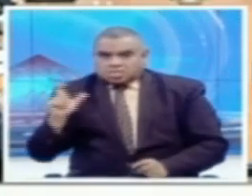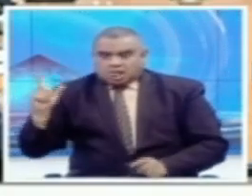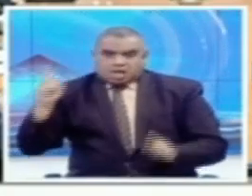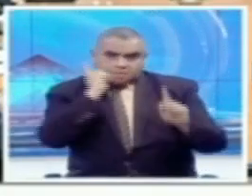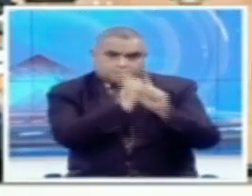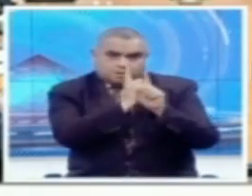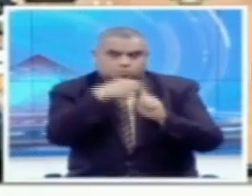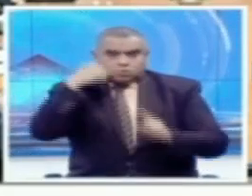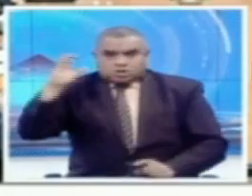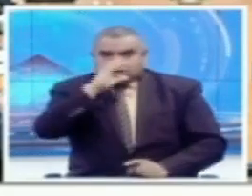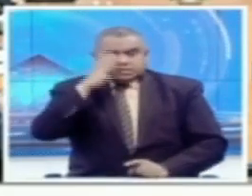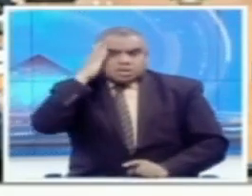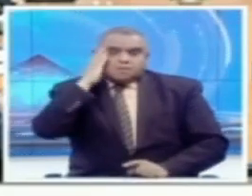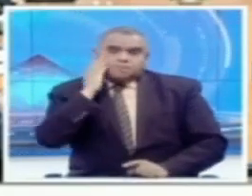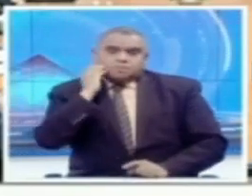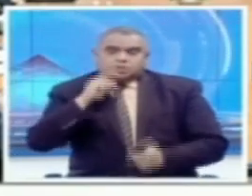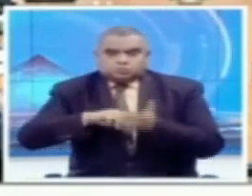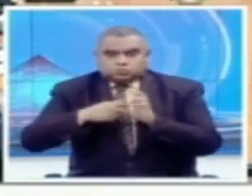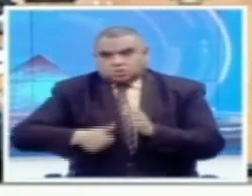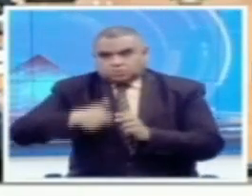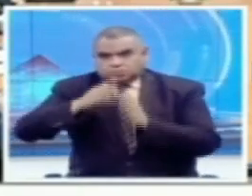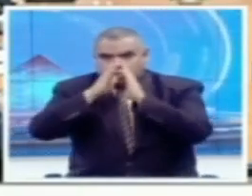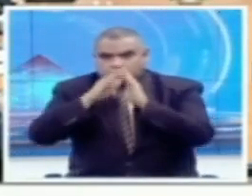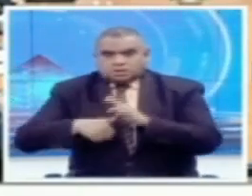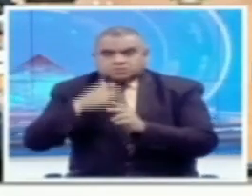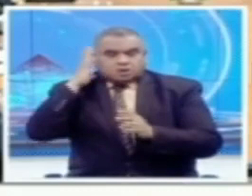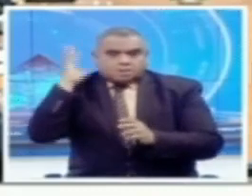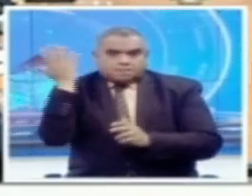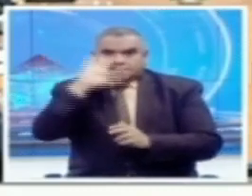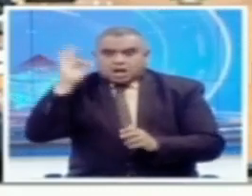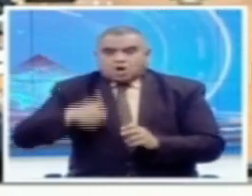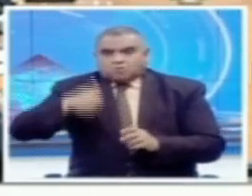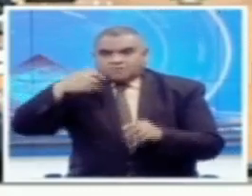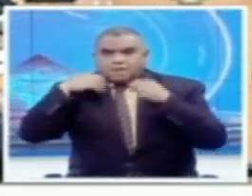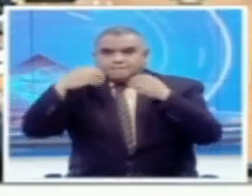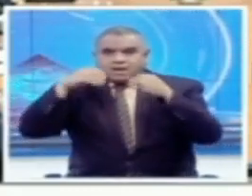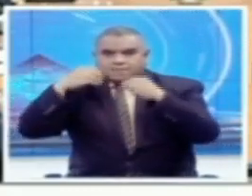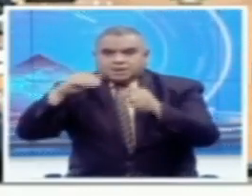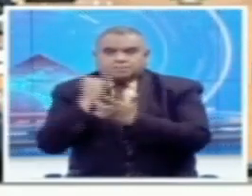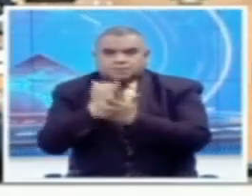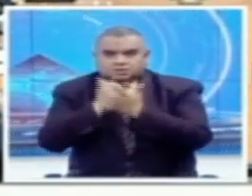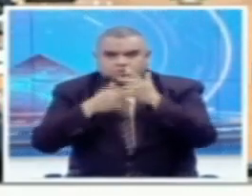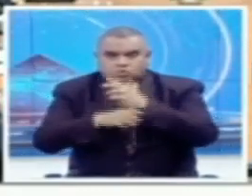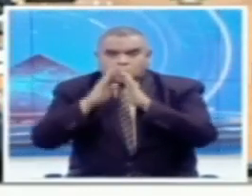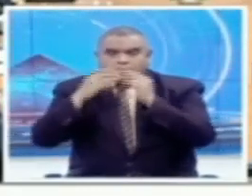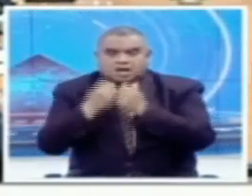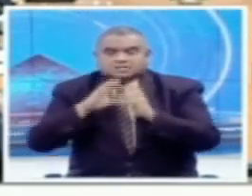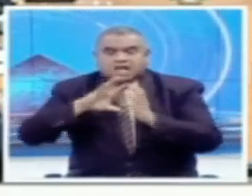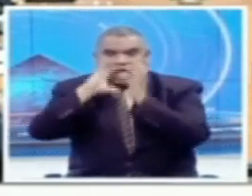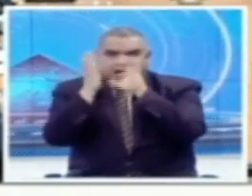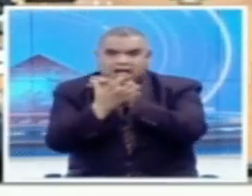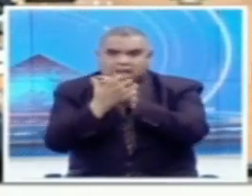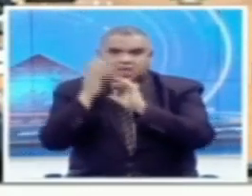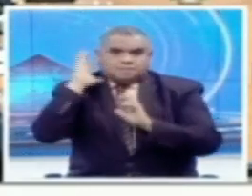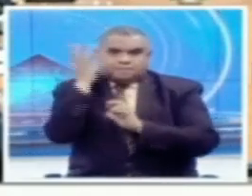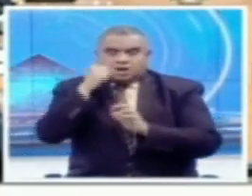الرئيس، مؤكداً على ما تمثله مصر من أحد أهم الأسواق لنشاط وعمل الشركة على مستوى العالم في